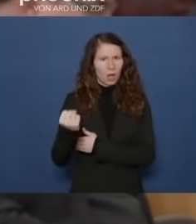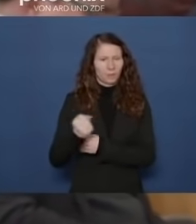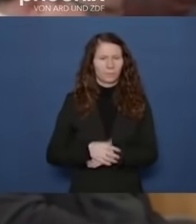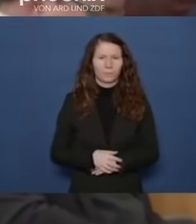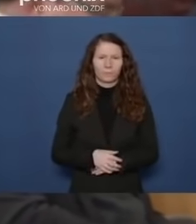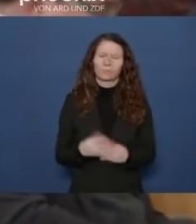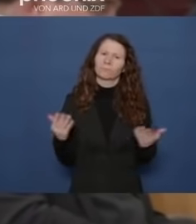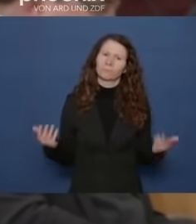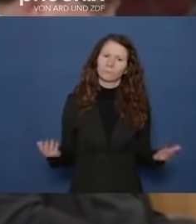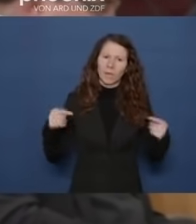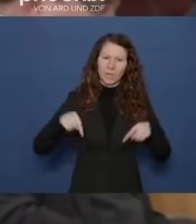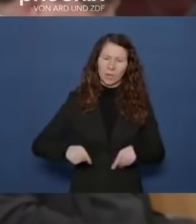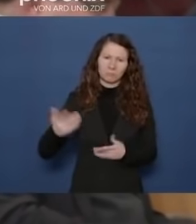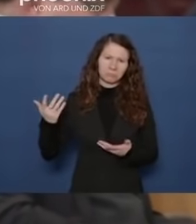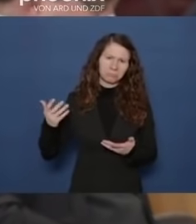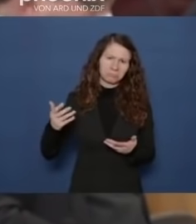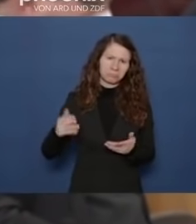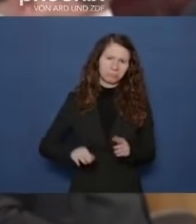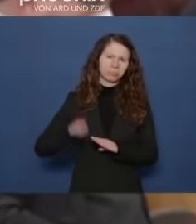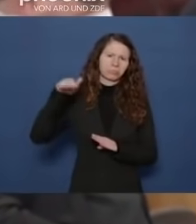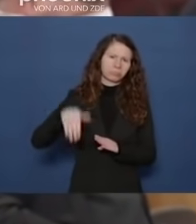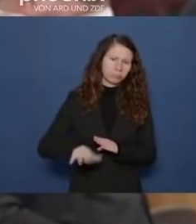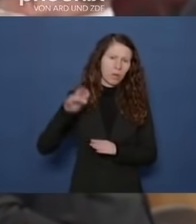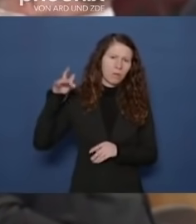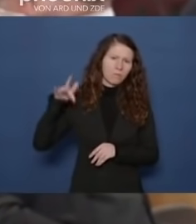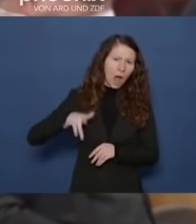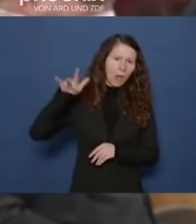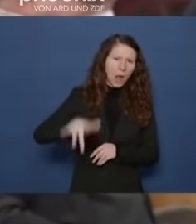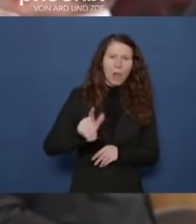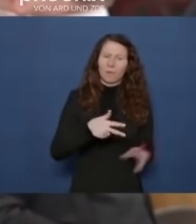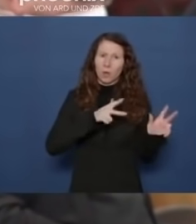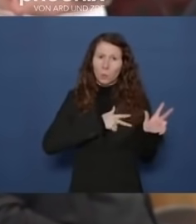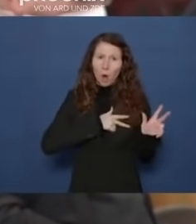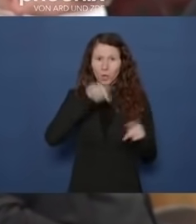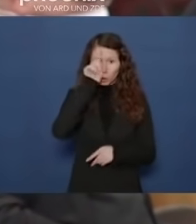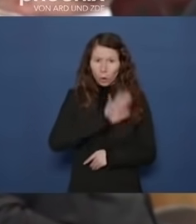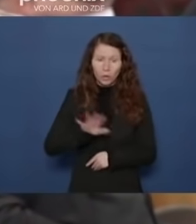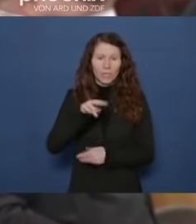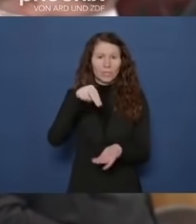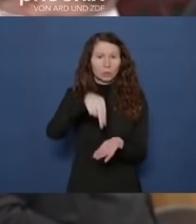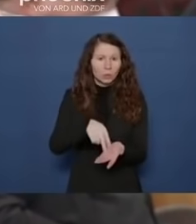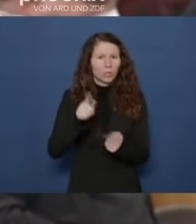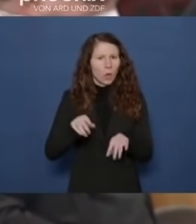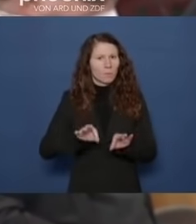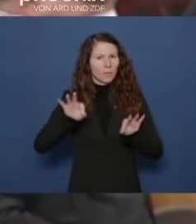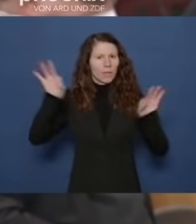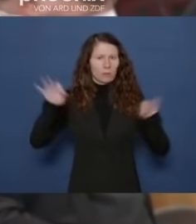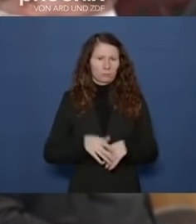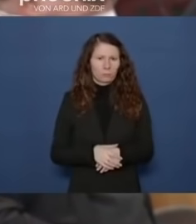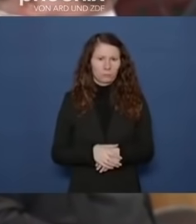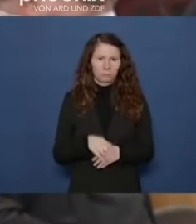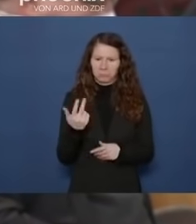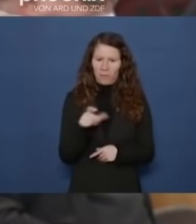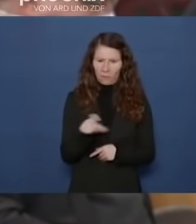in unregelmäßigen Abständen versprochen, den Zustand in Deutschland zu ändern, wonach wir nur 3 Tage in der Woche